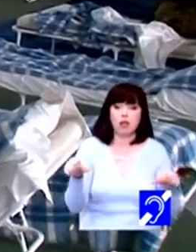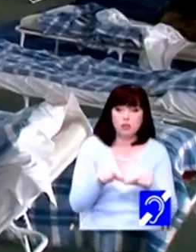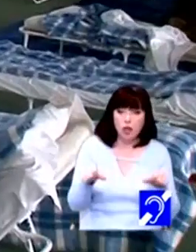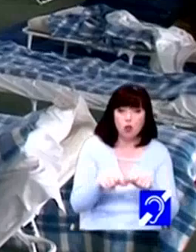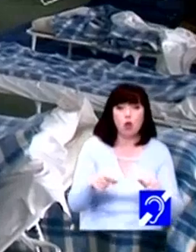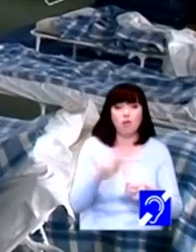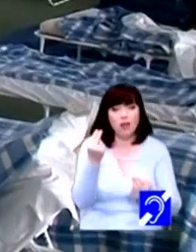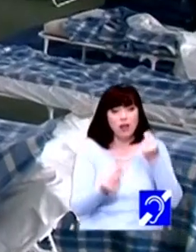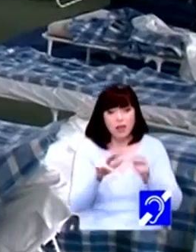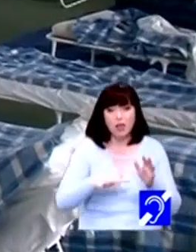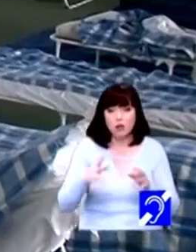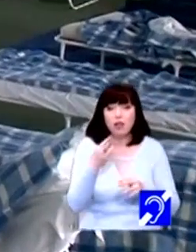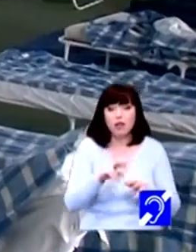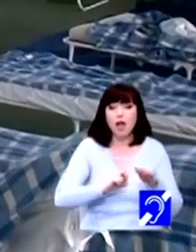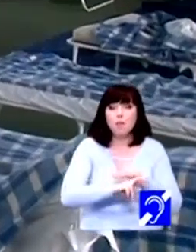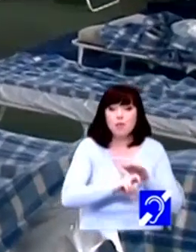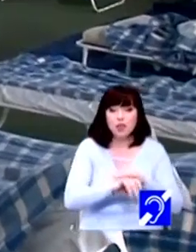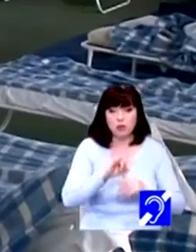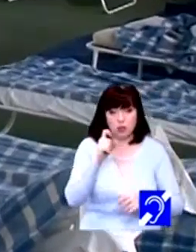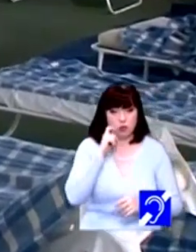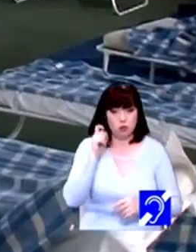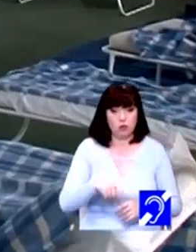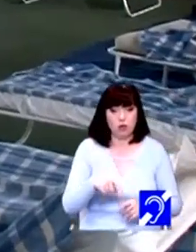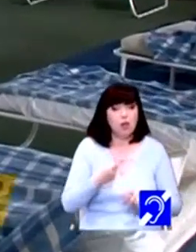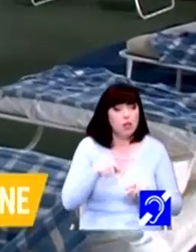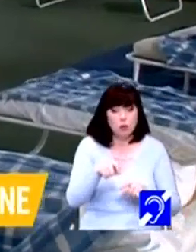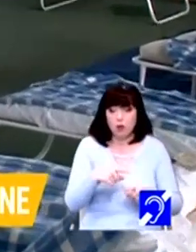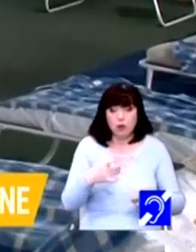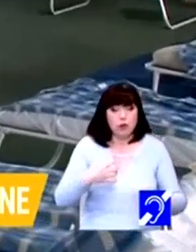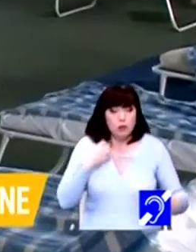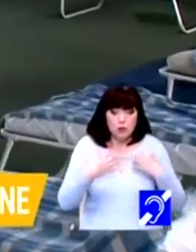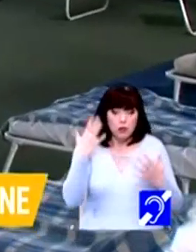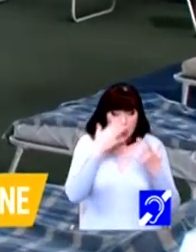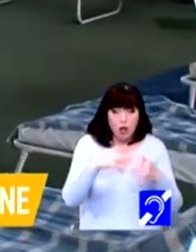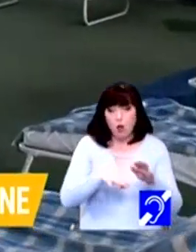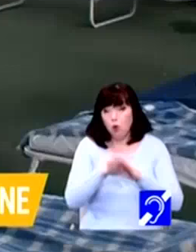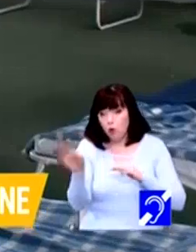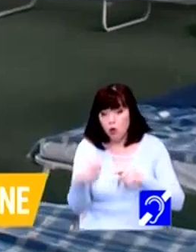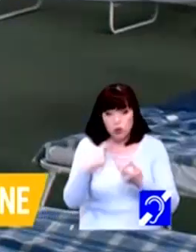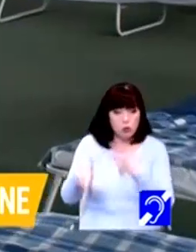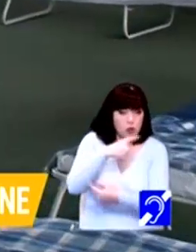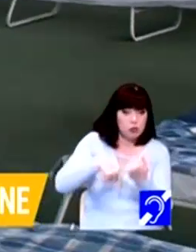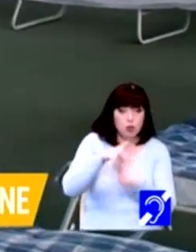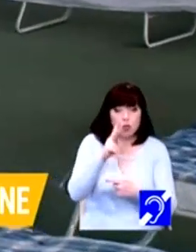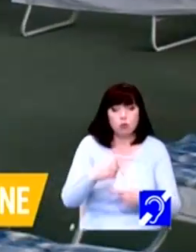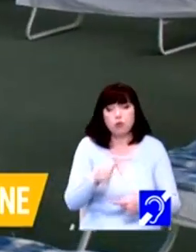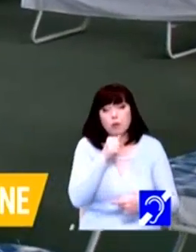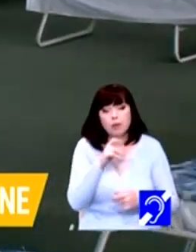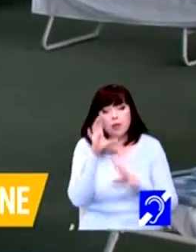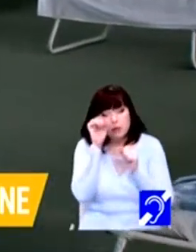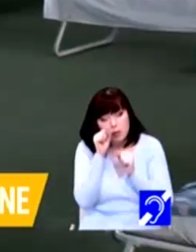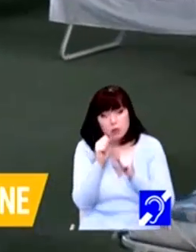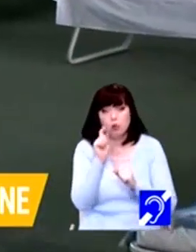de joacă pentru refugiații din Ucraina. E mare forfot aici. Unii vin, alții pleacă, cineva încearcă să doarmă pentru câteva